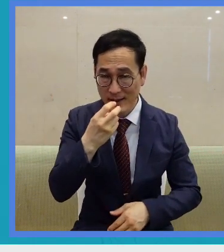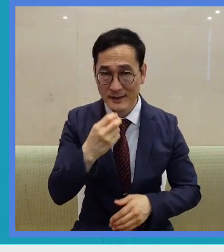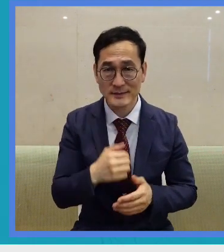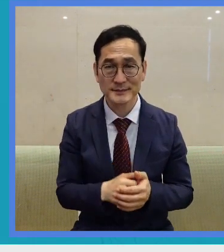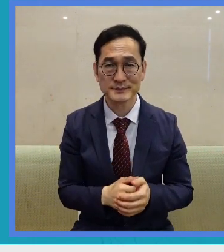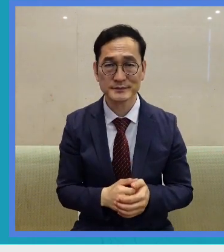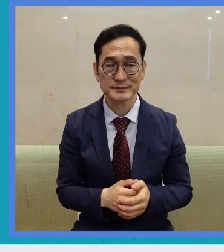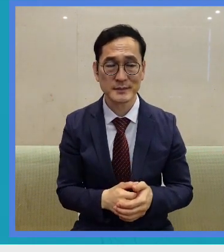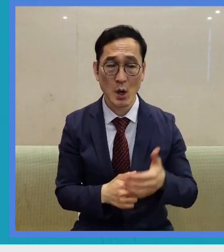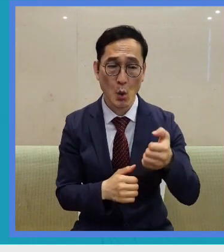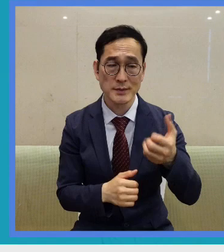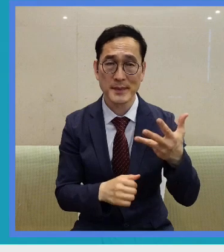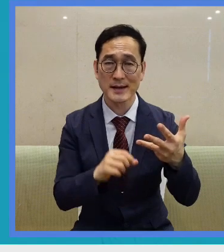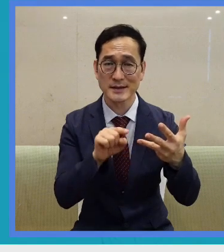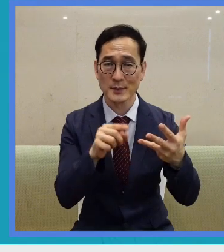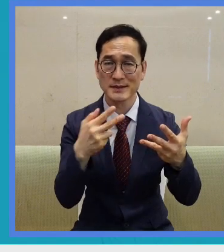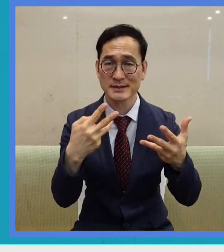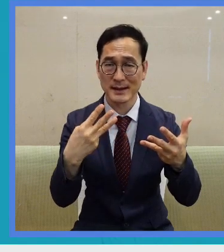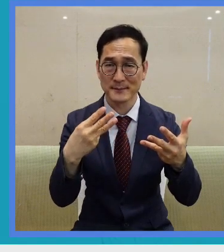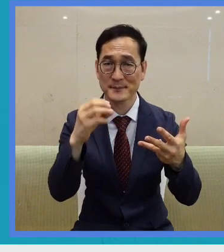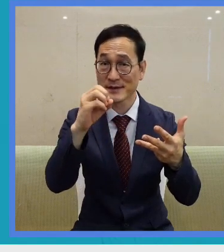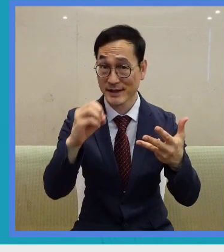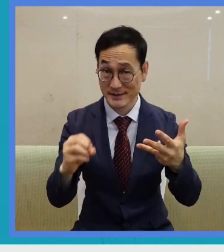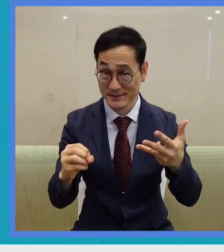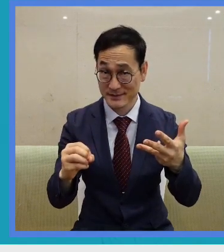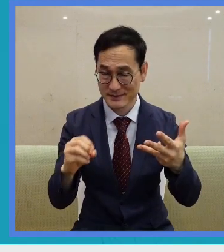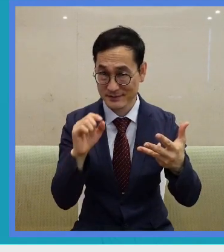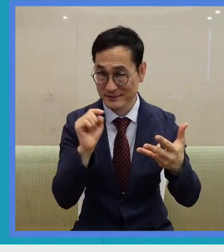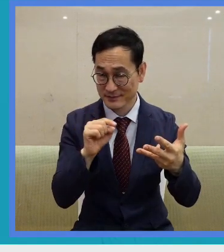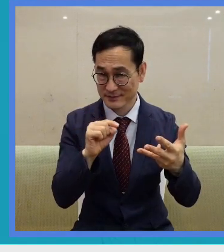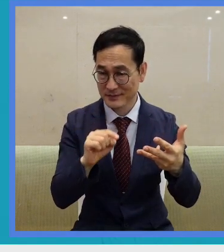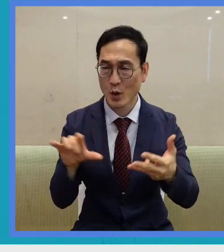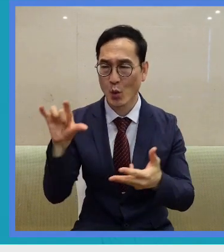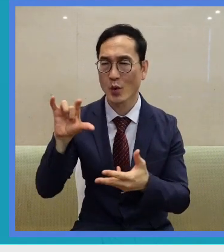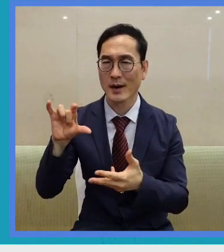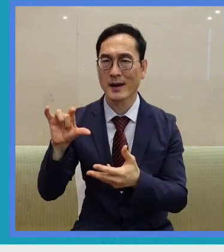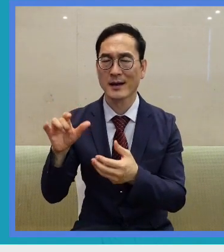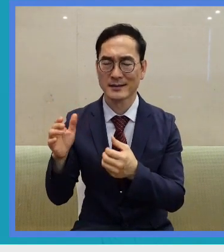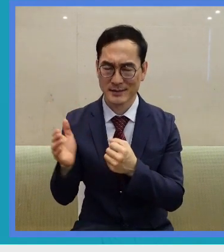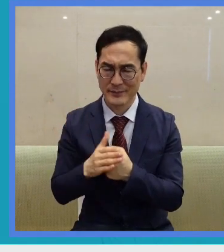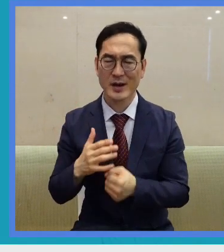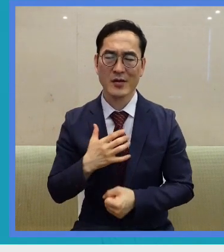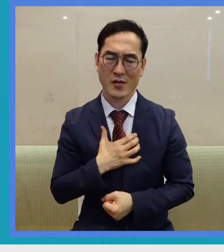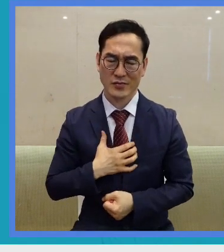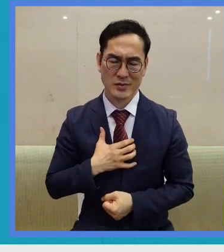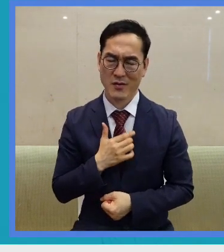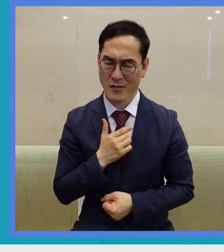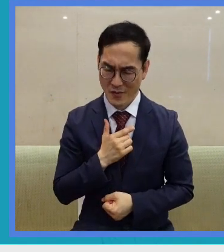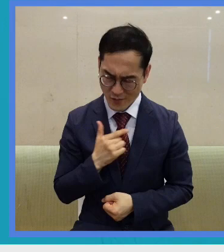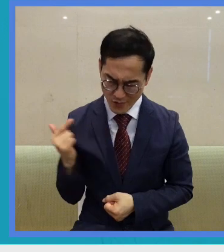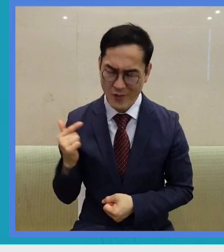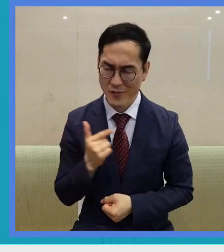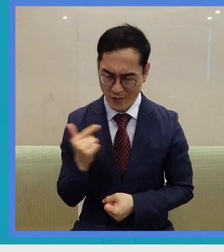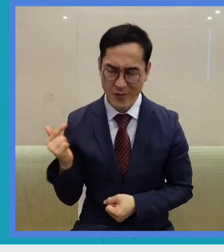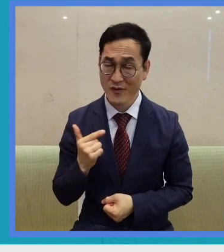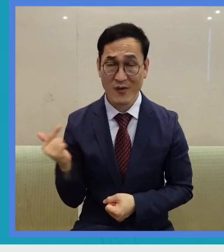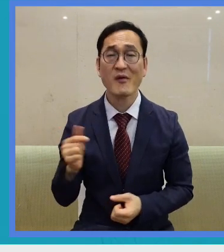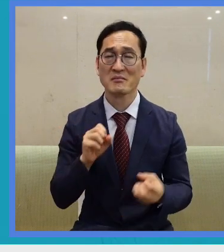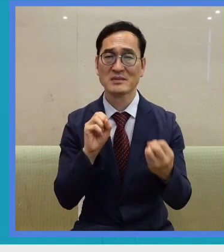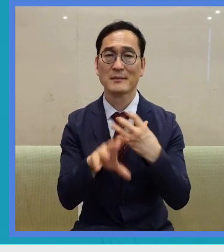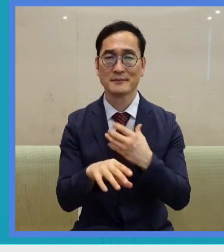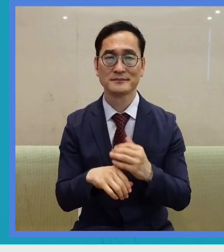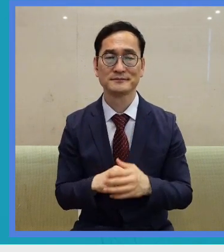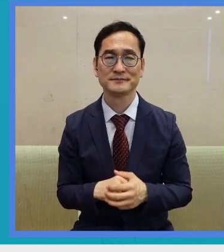아이들의 58.37%가 지금 코로나 사태에 대해서 나는 너무 걱정이 됩니다. 그러니까 very라는 말이 붙어